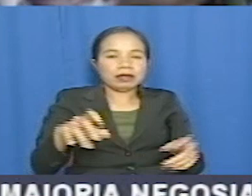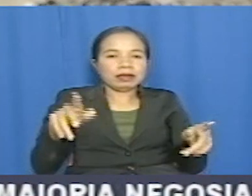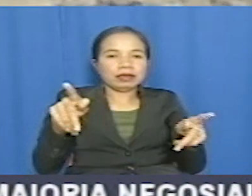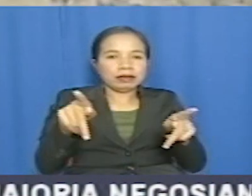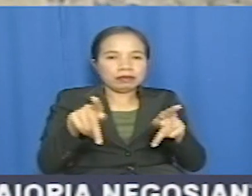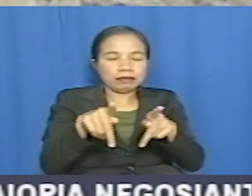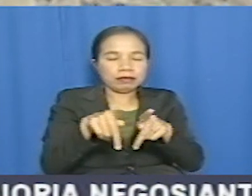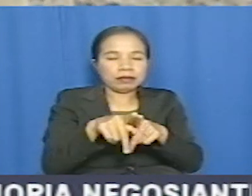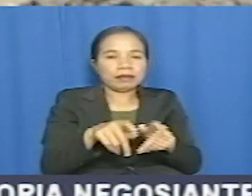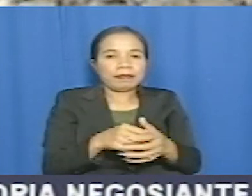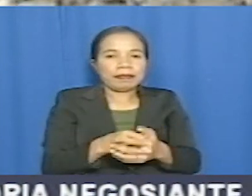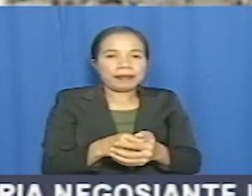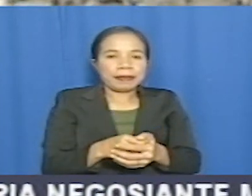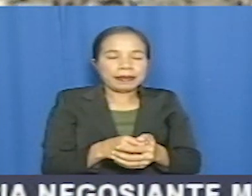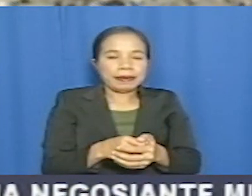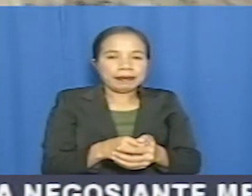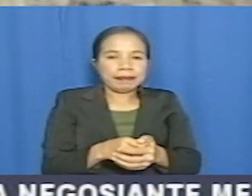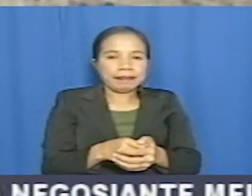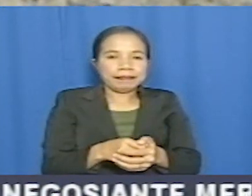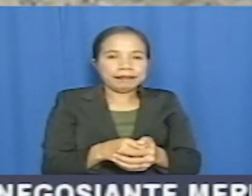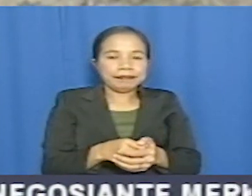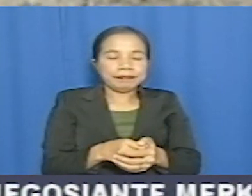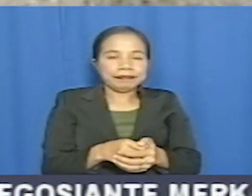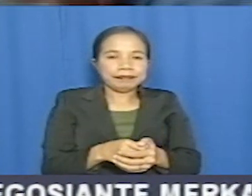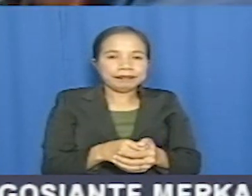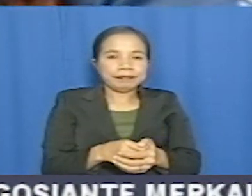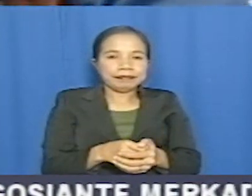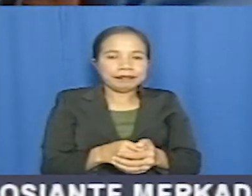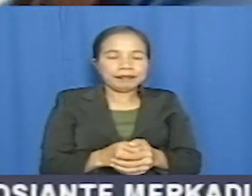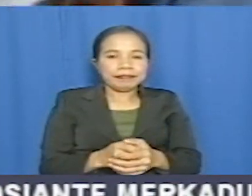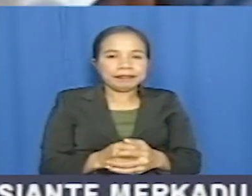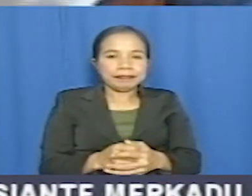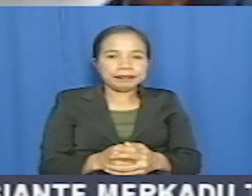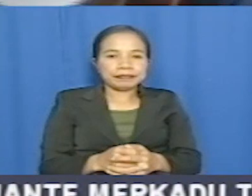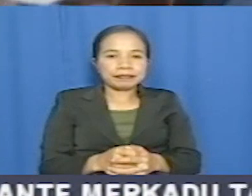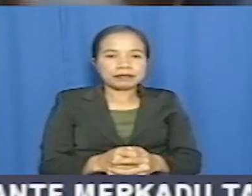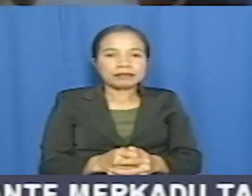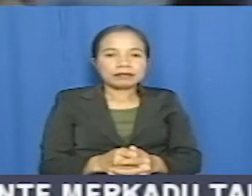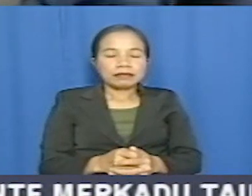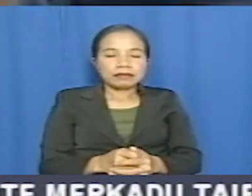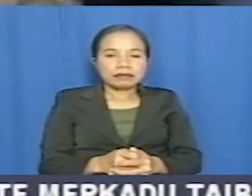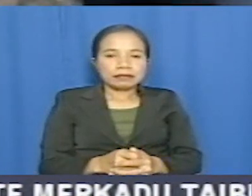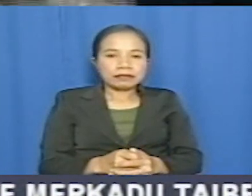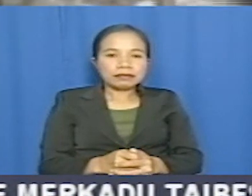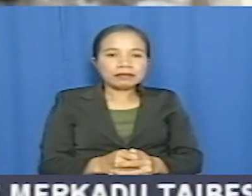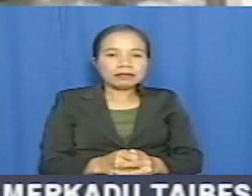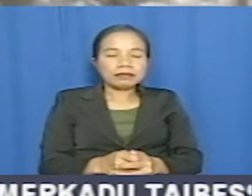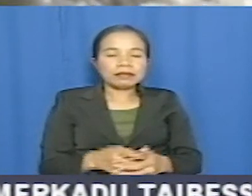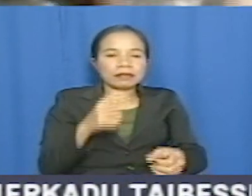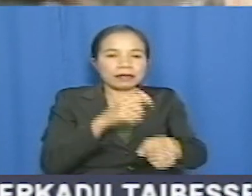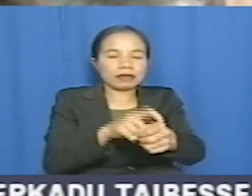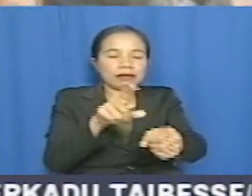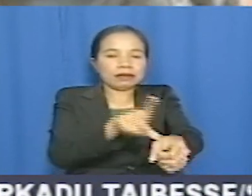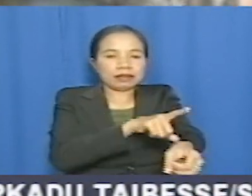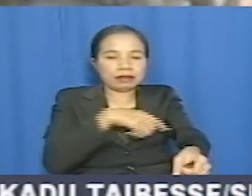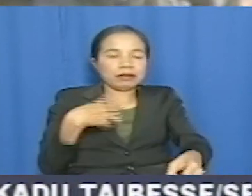kota tas iha suai loron yang iha 1971 sura dian toho agora hamutuk 50 anu sona nebe e tempo naru kita la halo